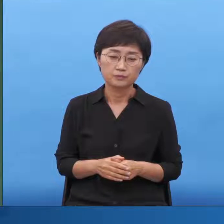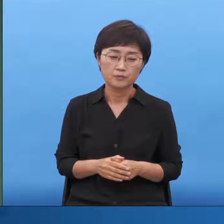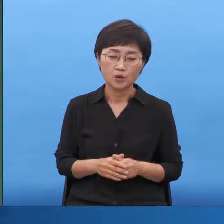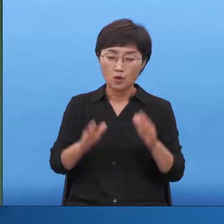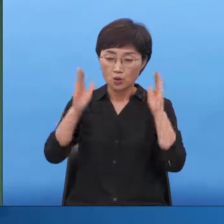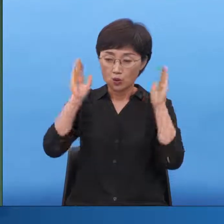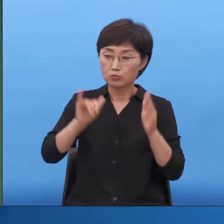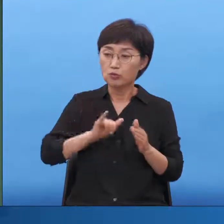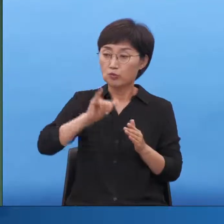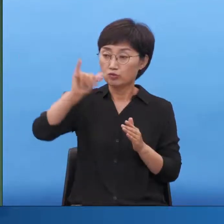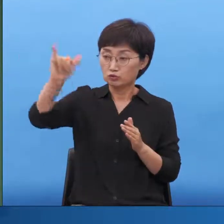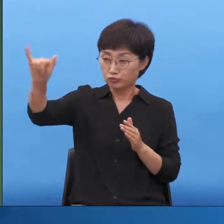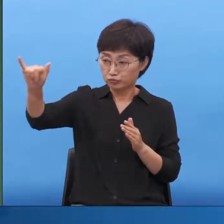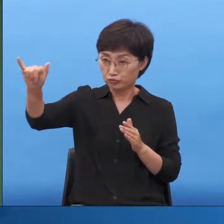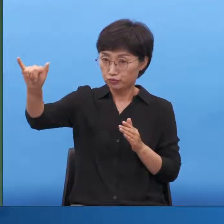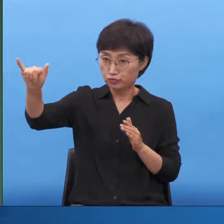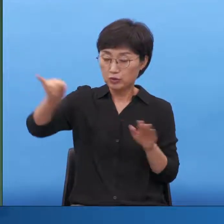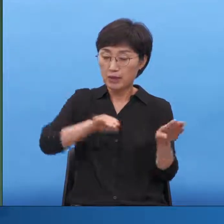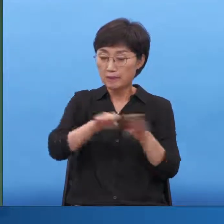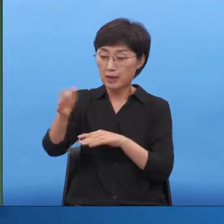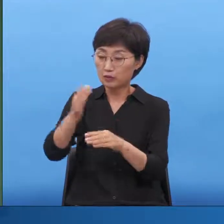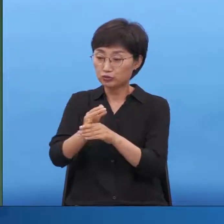여러분들이 복음 확실하면은